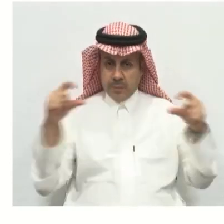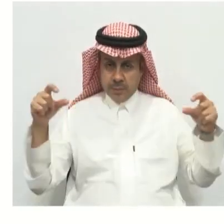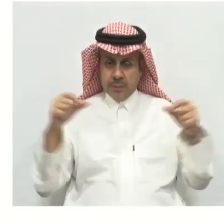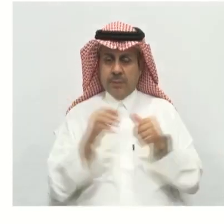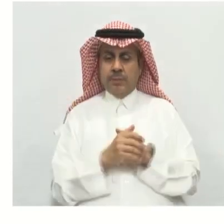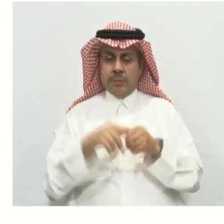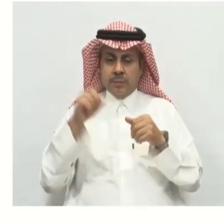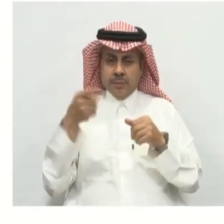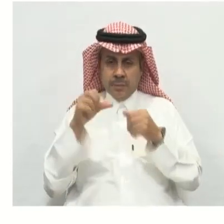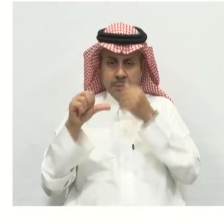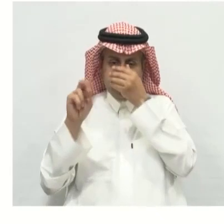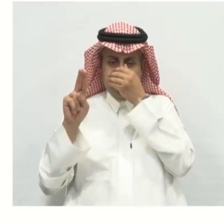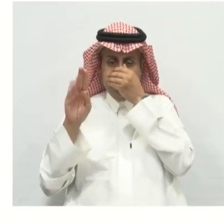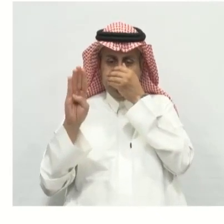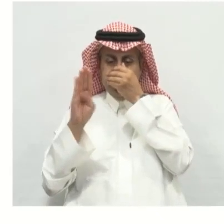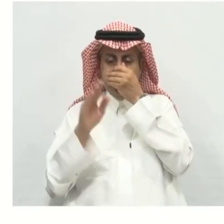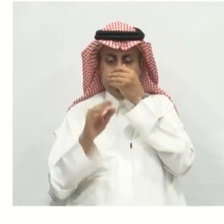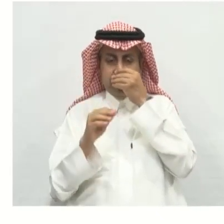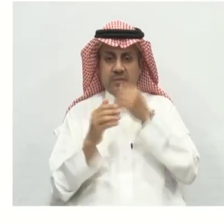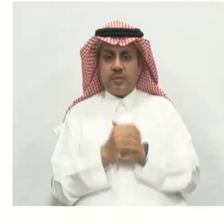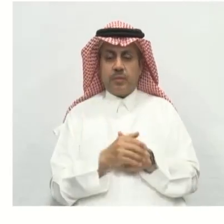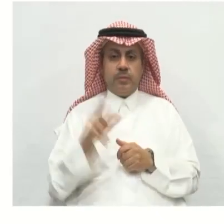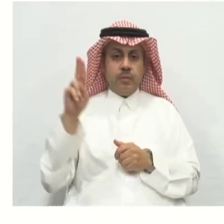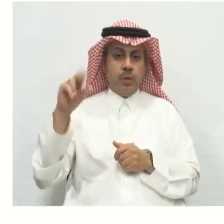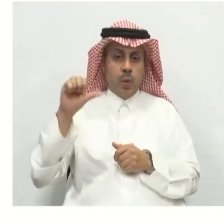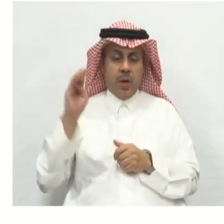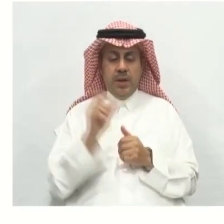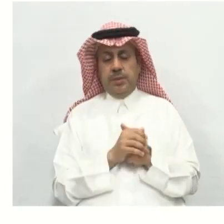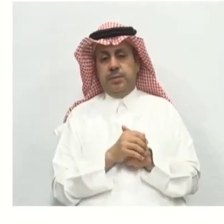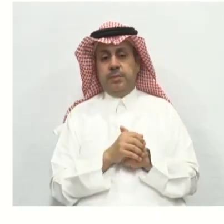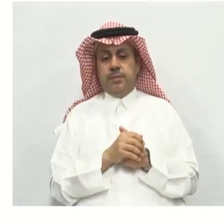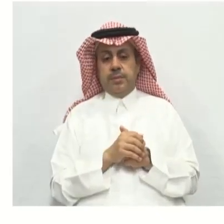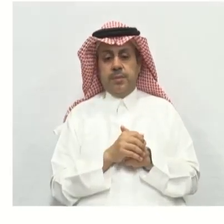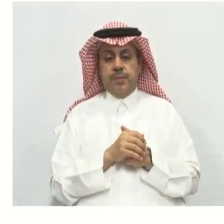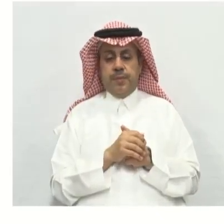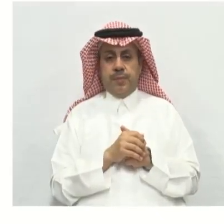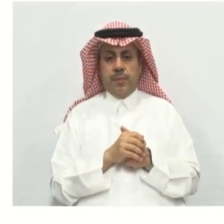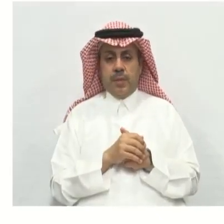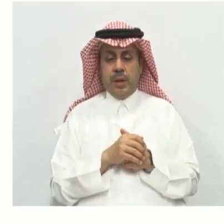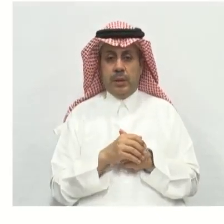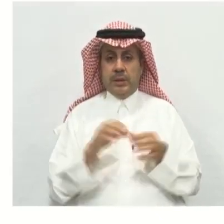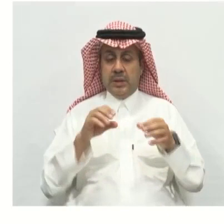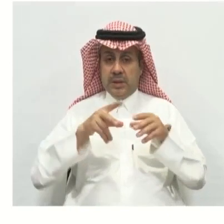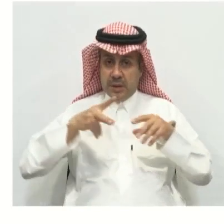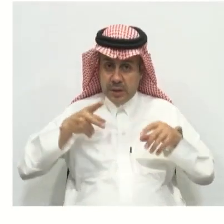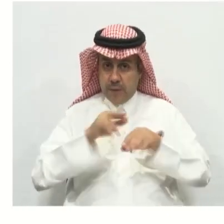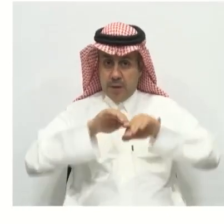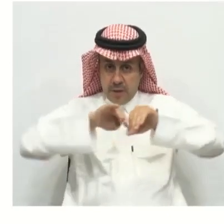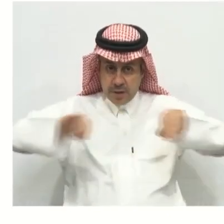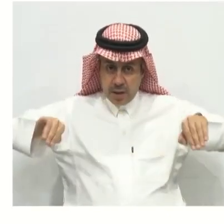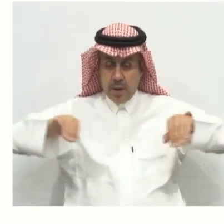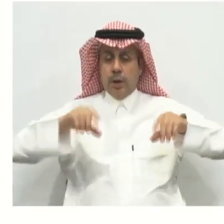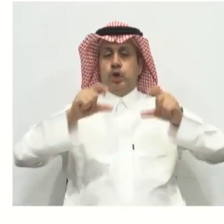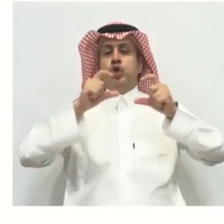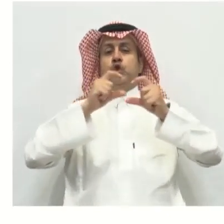الروك وكنا سن لاحظ لدينا هنا قام بتفصيل الجمل هذه